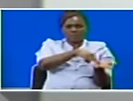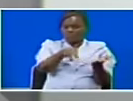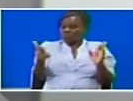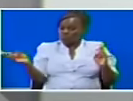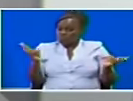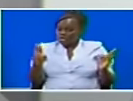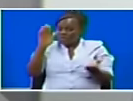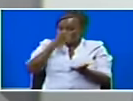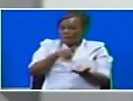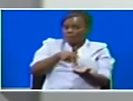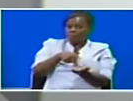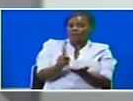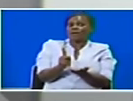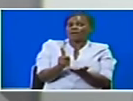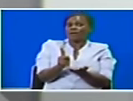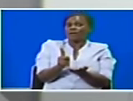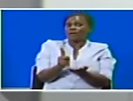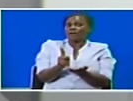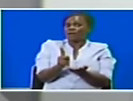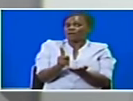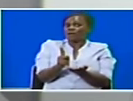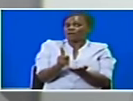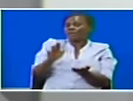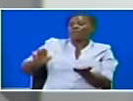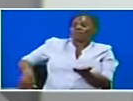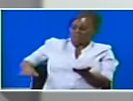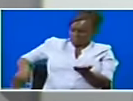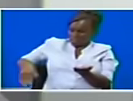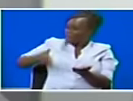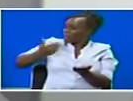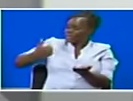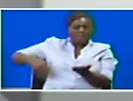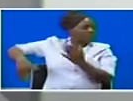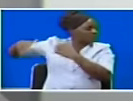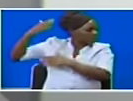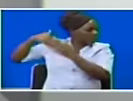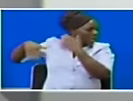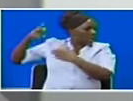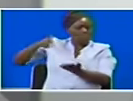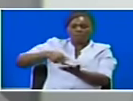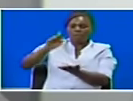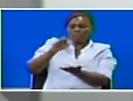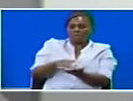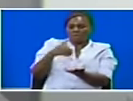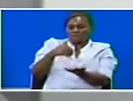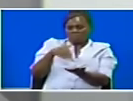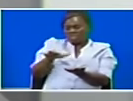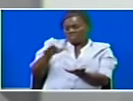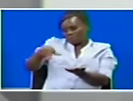tayari kupunguziwa mshahara ama utajua mkifika? Na wamechelewa. Wangefanya hiyo kitambo sana, sijui sababu gani. Sasa